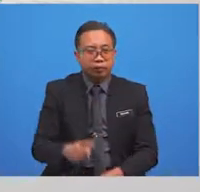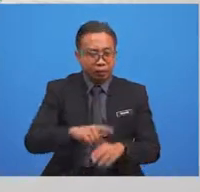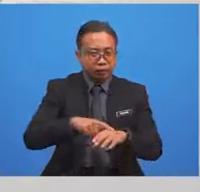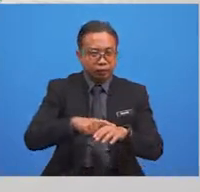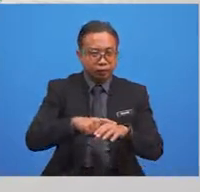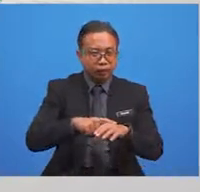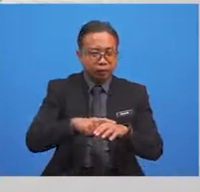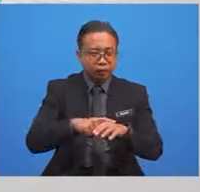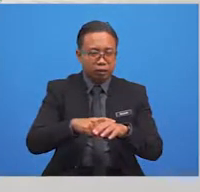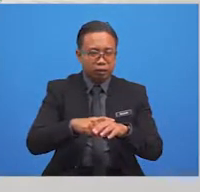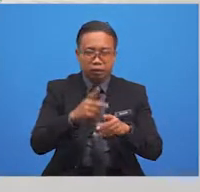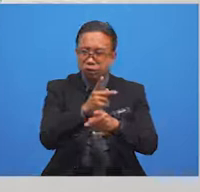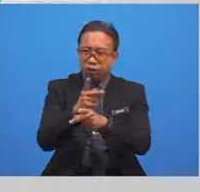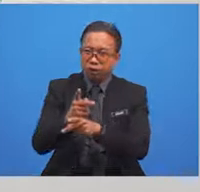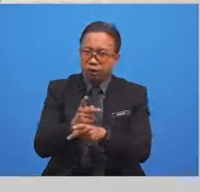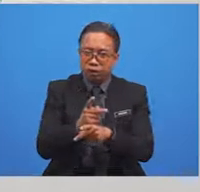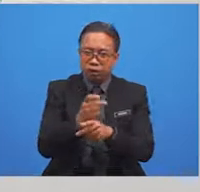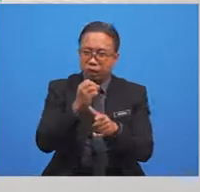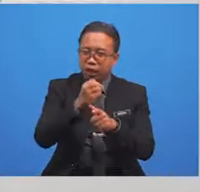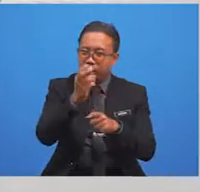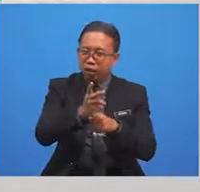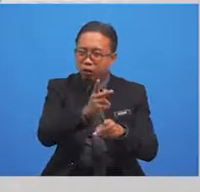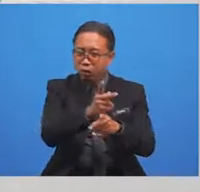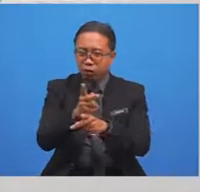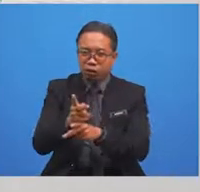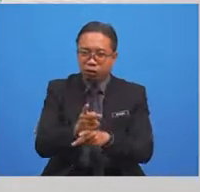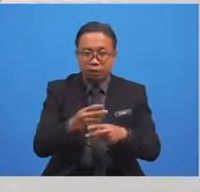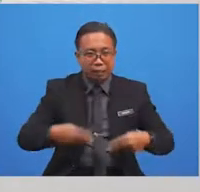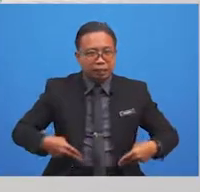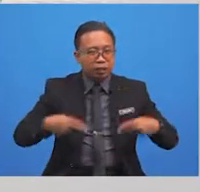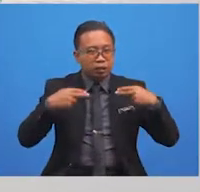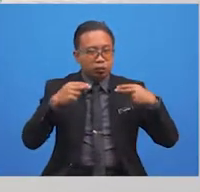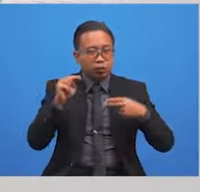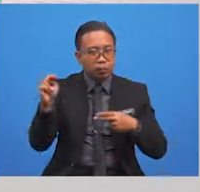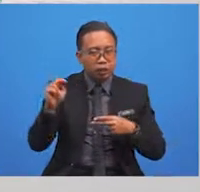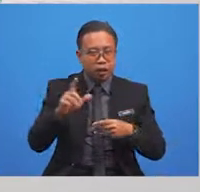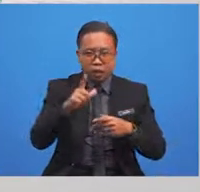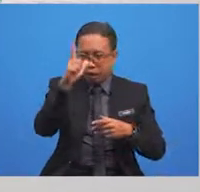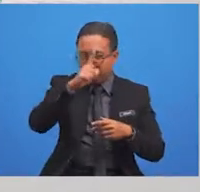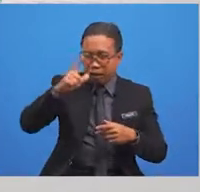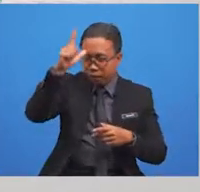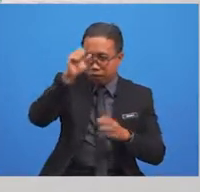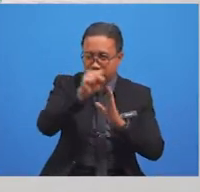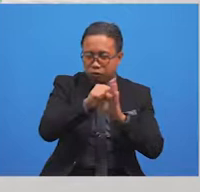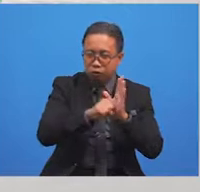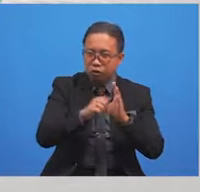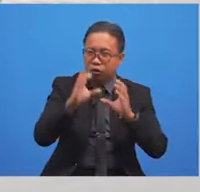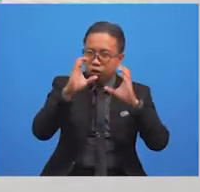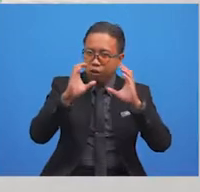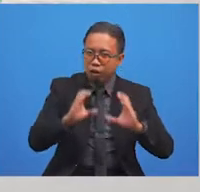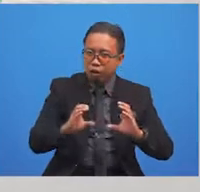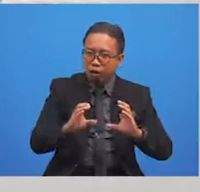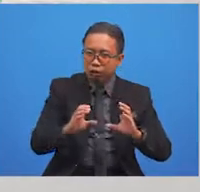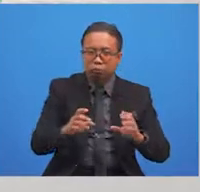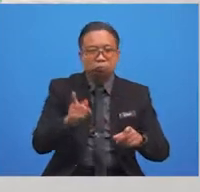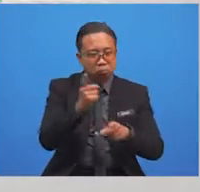sini, pemeliharaan atau penjagaan hidupan liar adalah secara sistematik